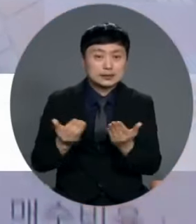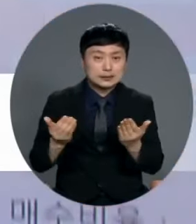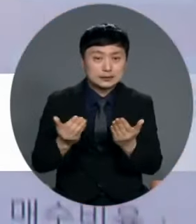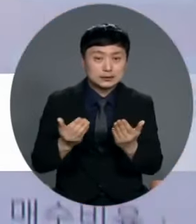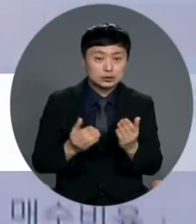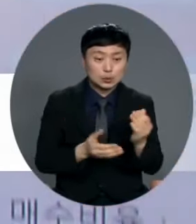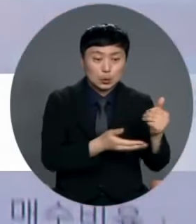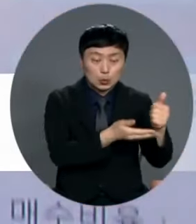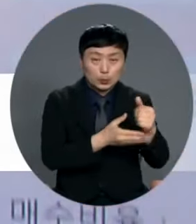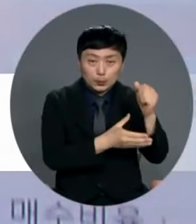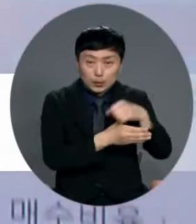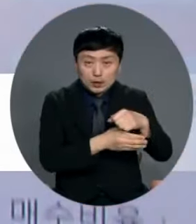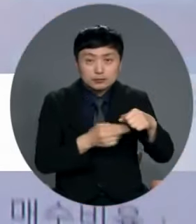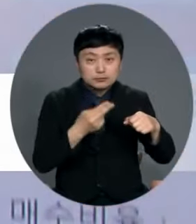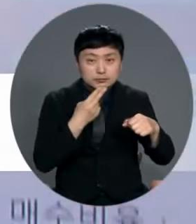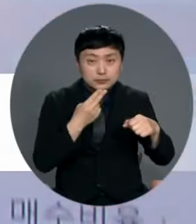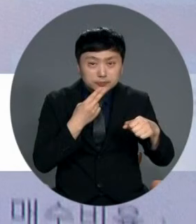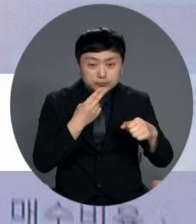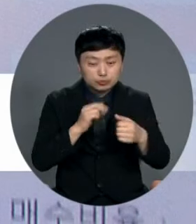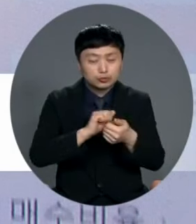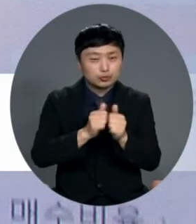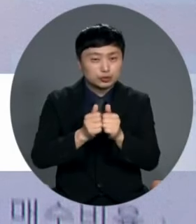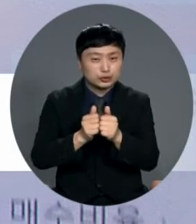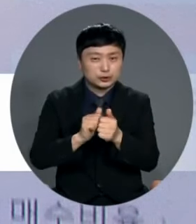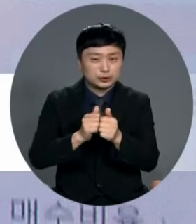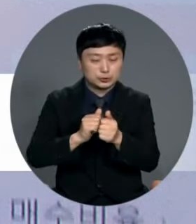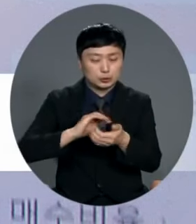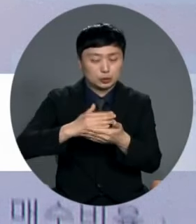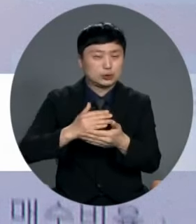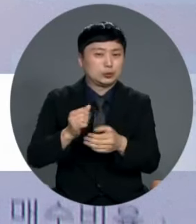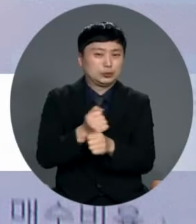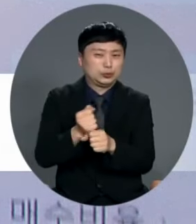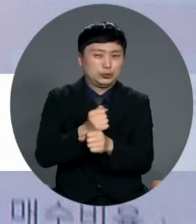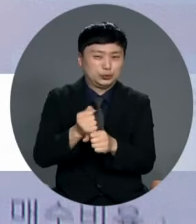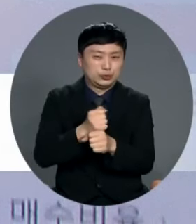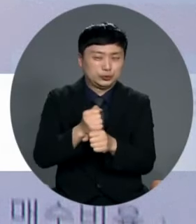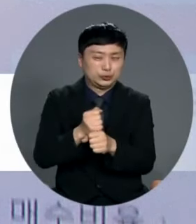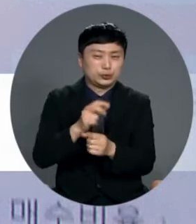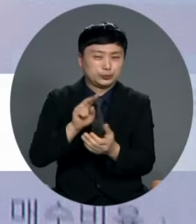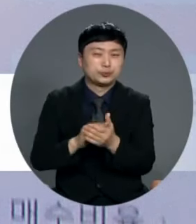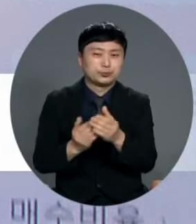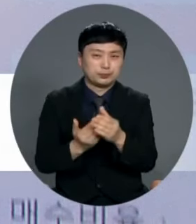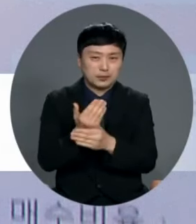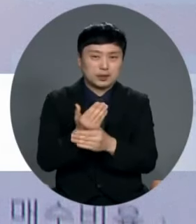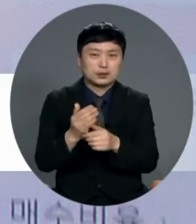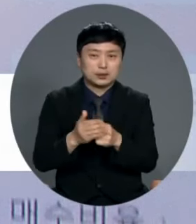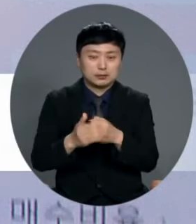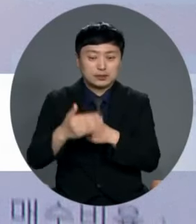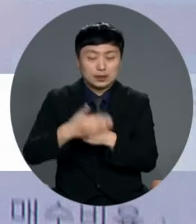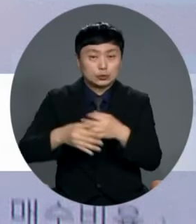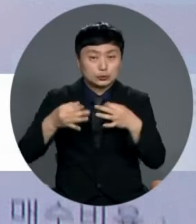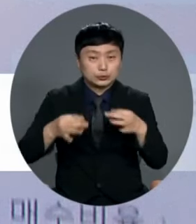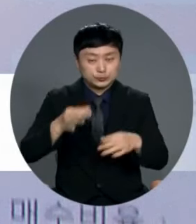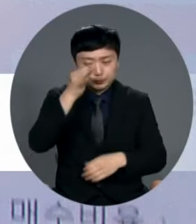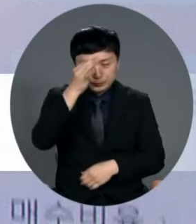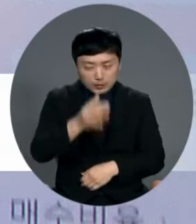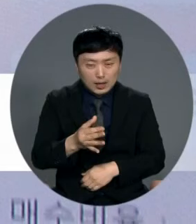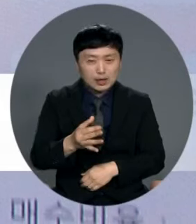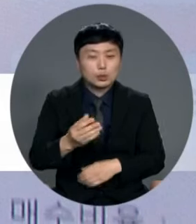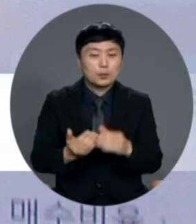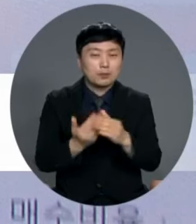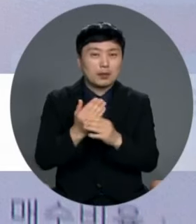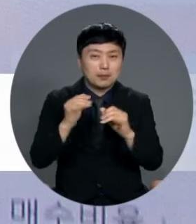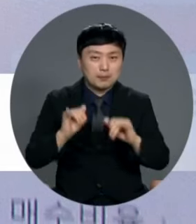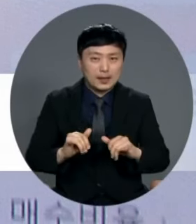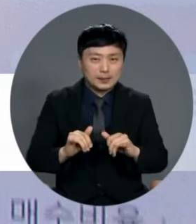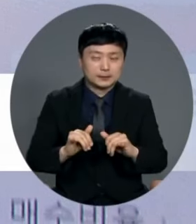고객 동의 없이 증권 계좌를 개설한 금융 사고에 대한 후속 조치입니다 대행은 대시민 사고와 함께 재발 방지를 위한 시스템을